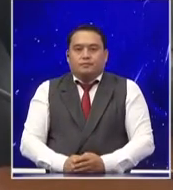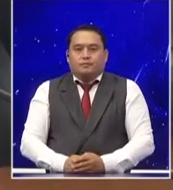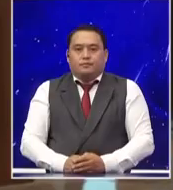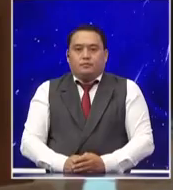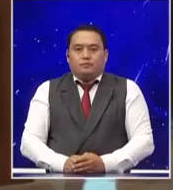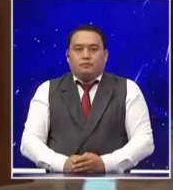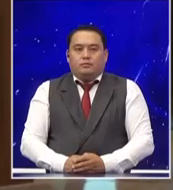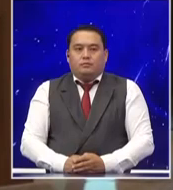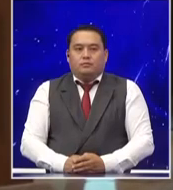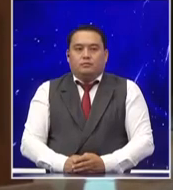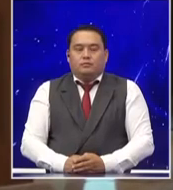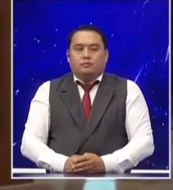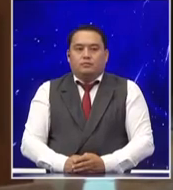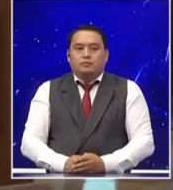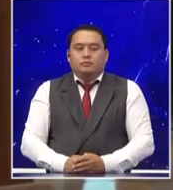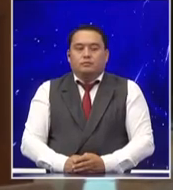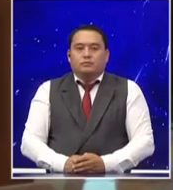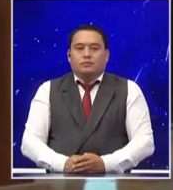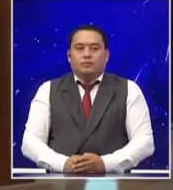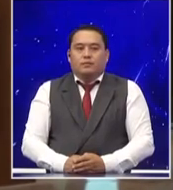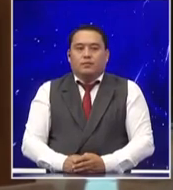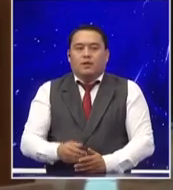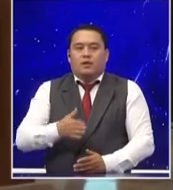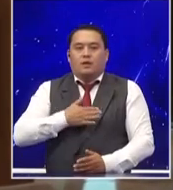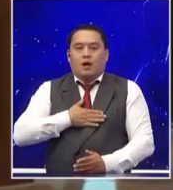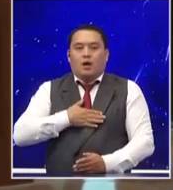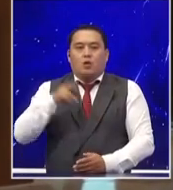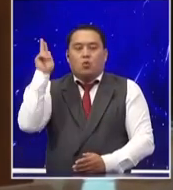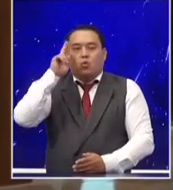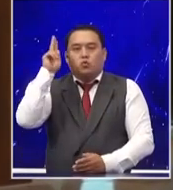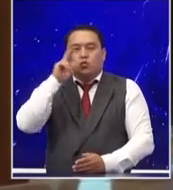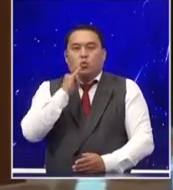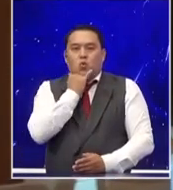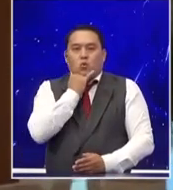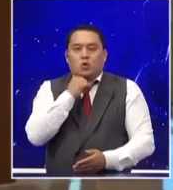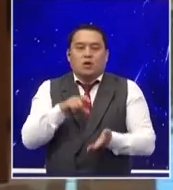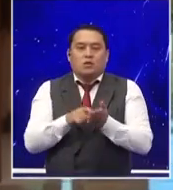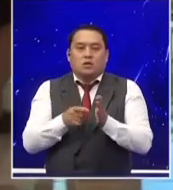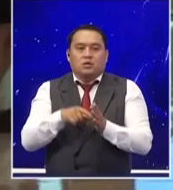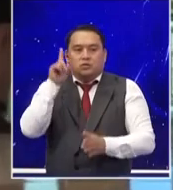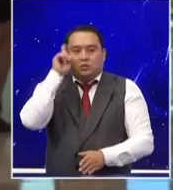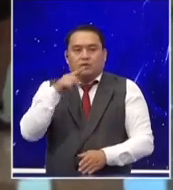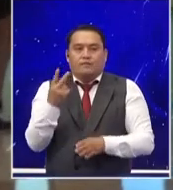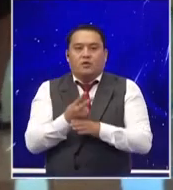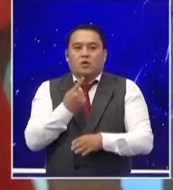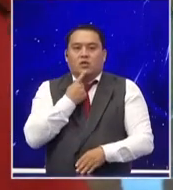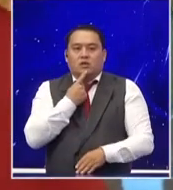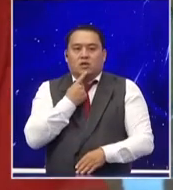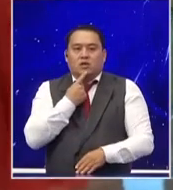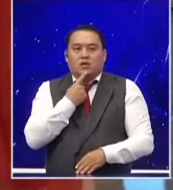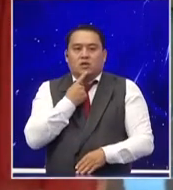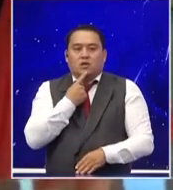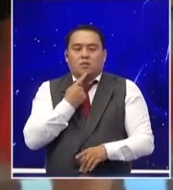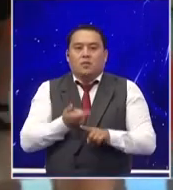смотря на то что я учусь в курском классе я также знаю как свой второй язык казахский язык